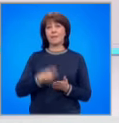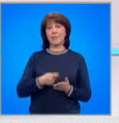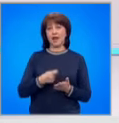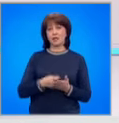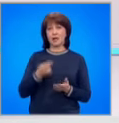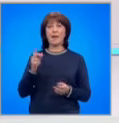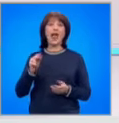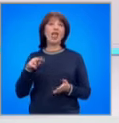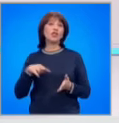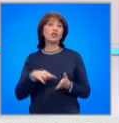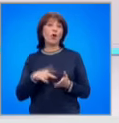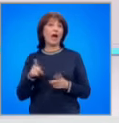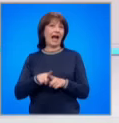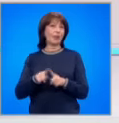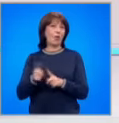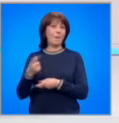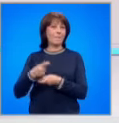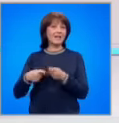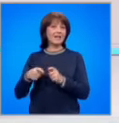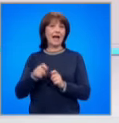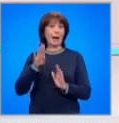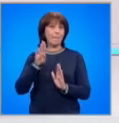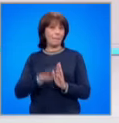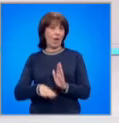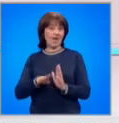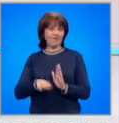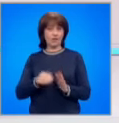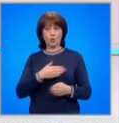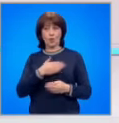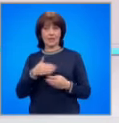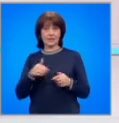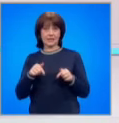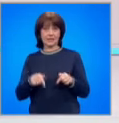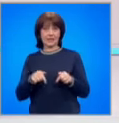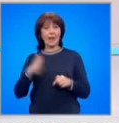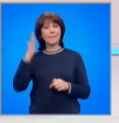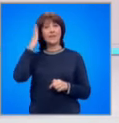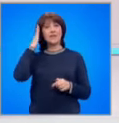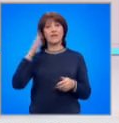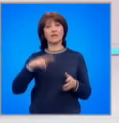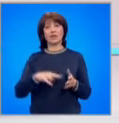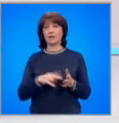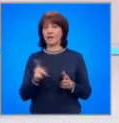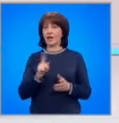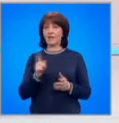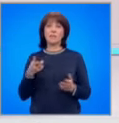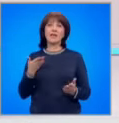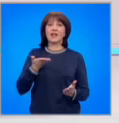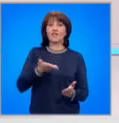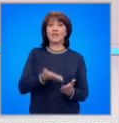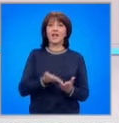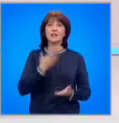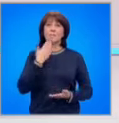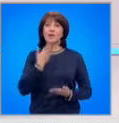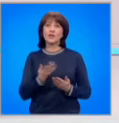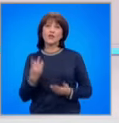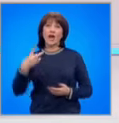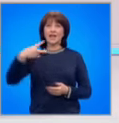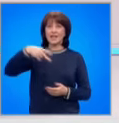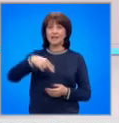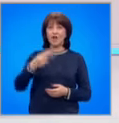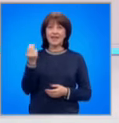пазар, което означава по-евтино, поне за сега. Министерството на енергетиката няма да внася предложение за двойна тарифа на